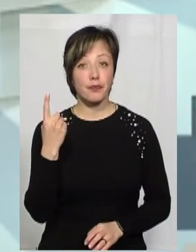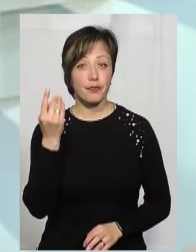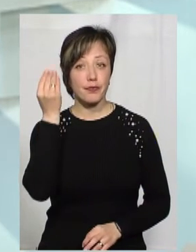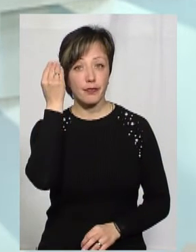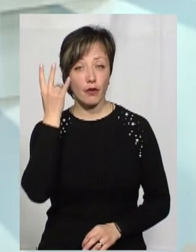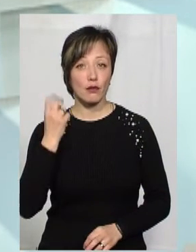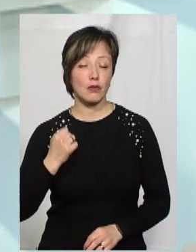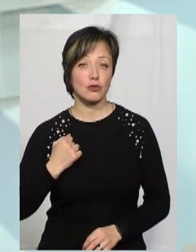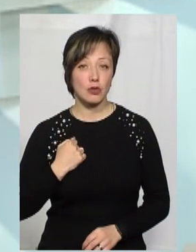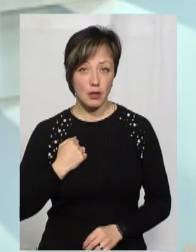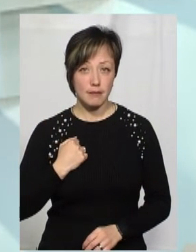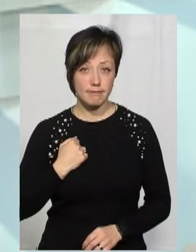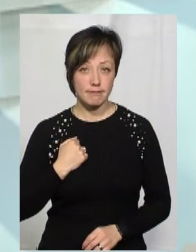на